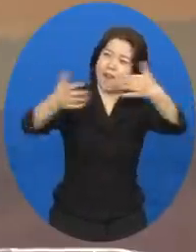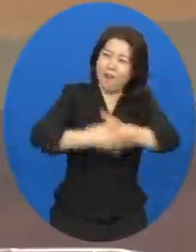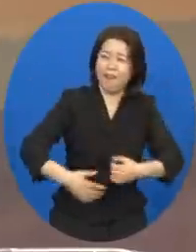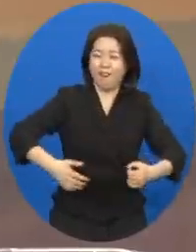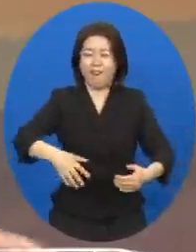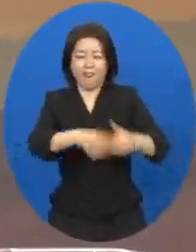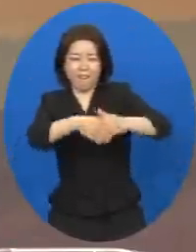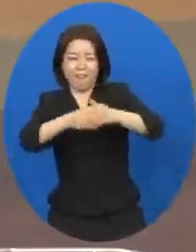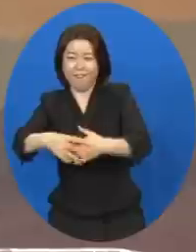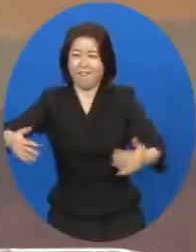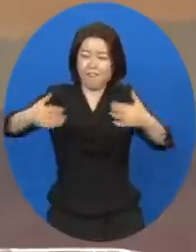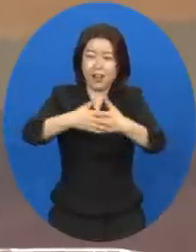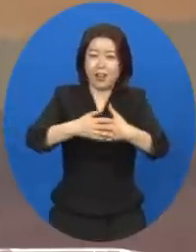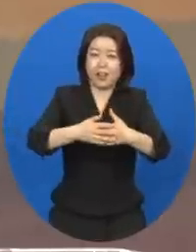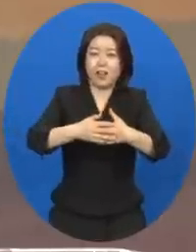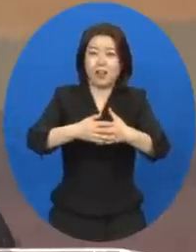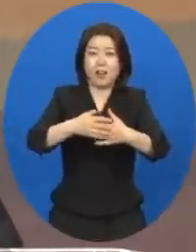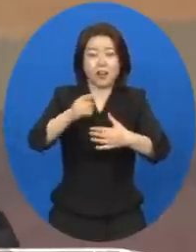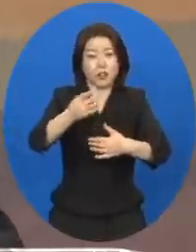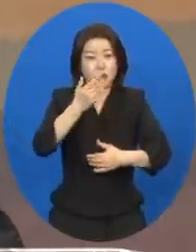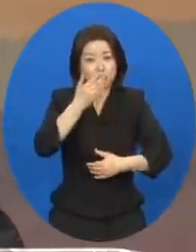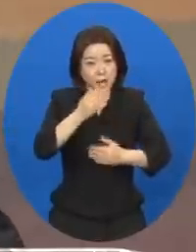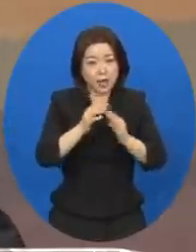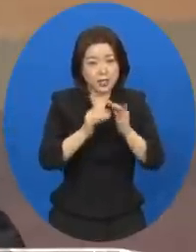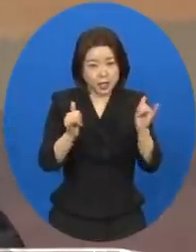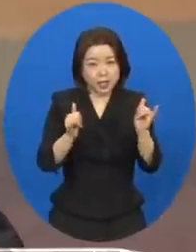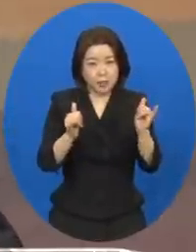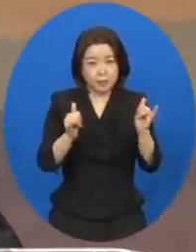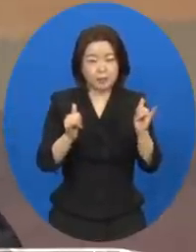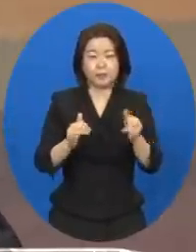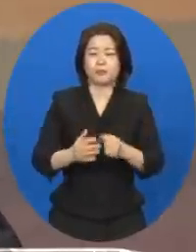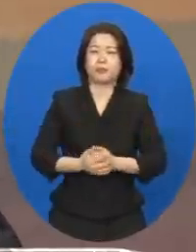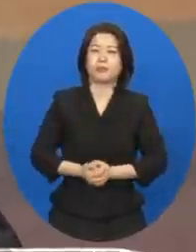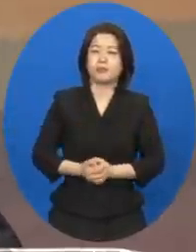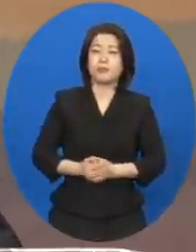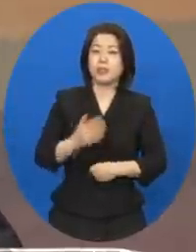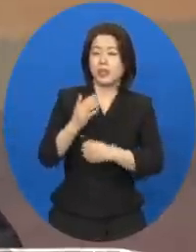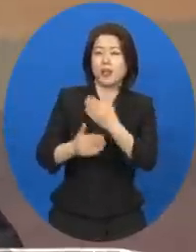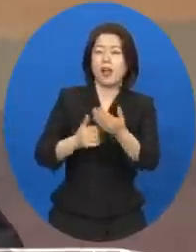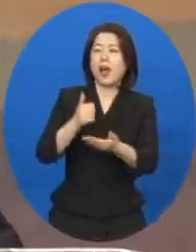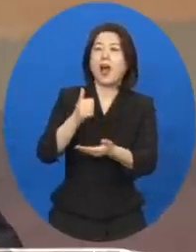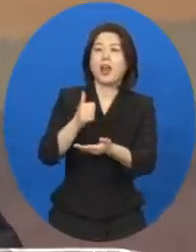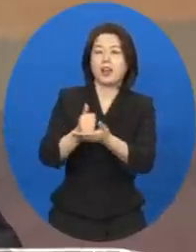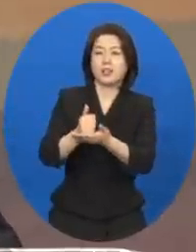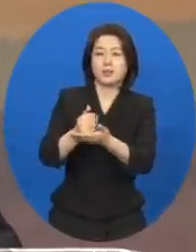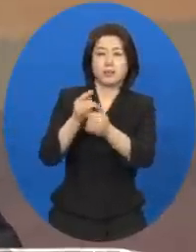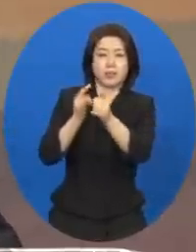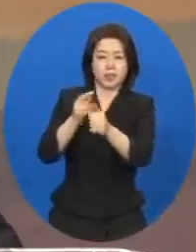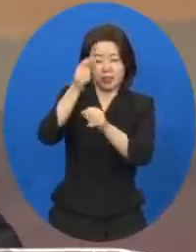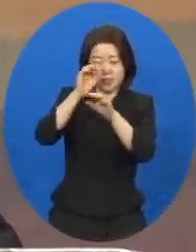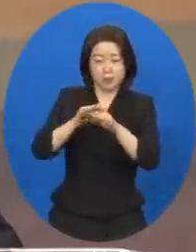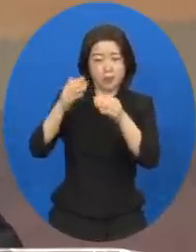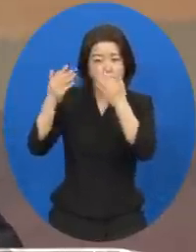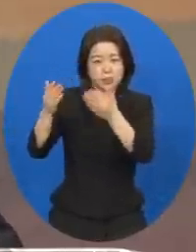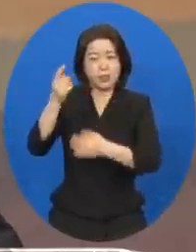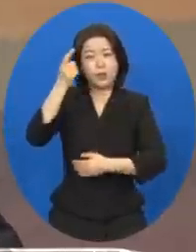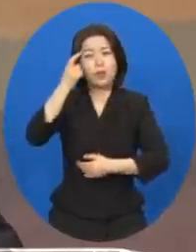달려가서 끌어안고 그러면 하나님께 예배드리는 것은 왜 조용히만 드려야 돼요?